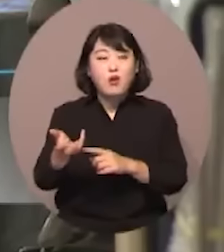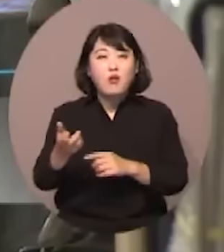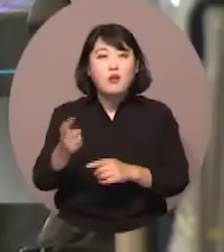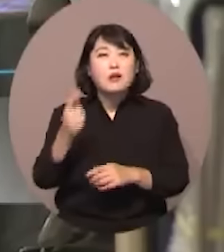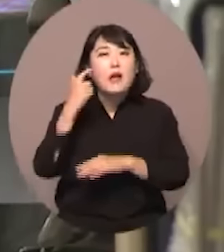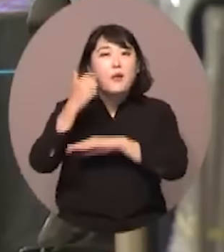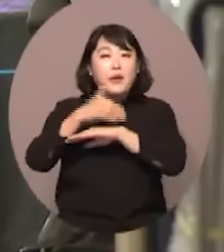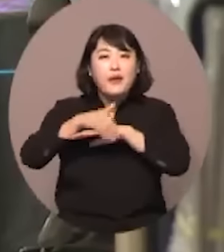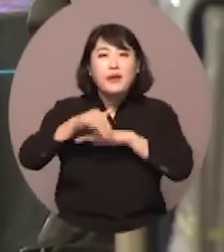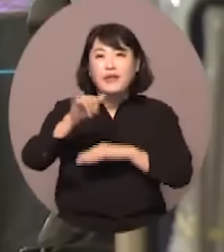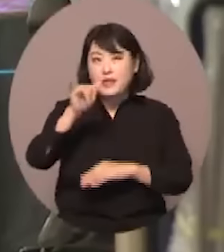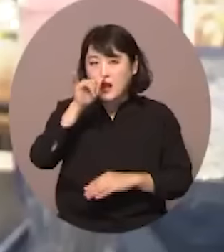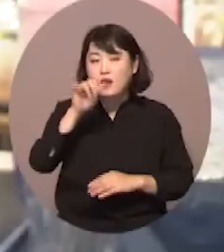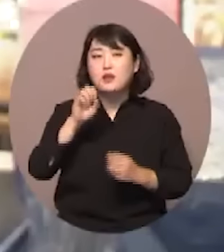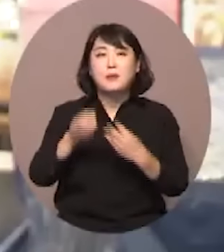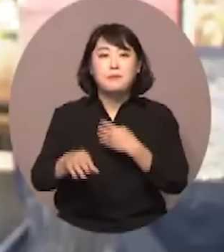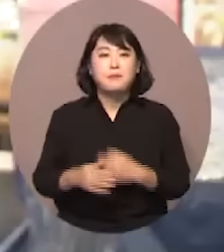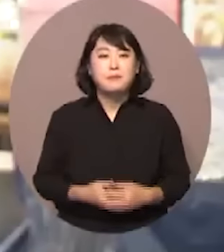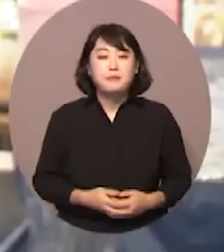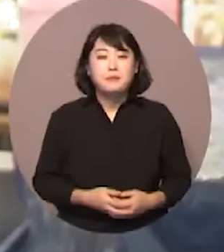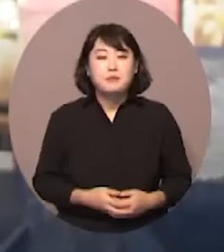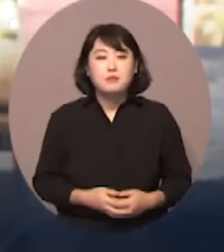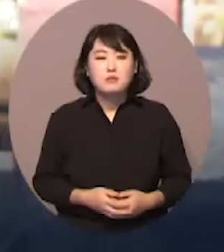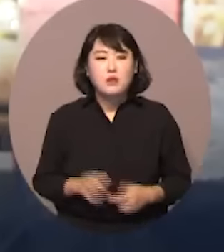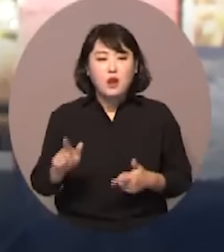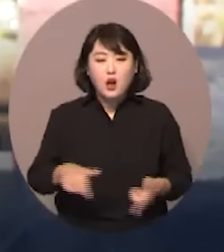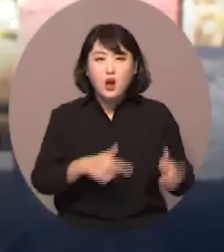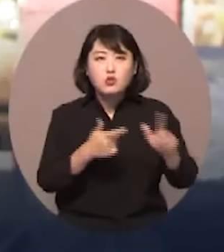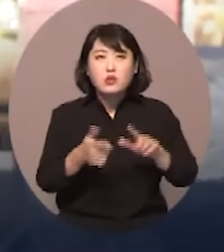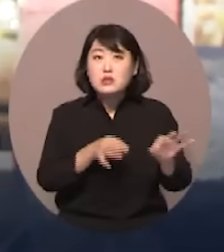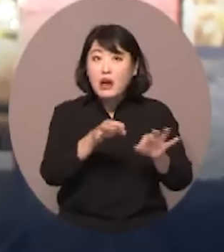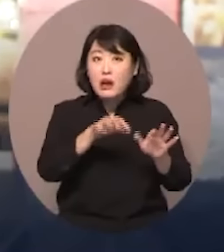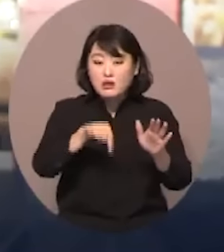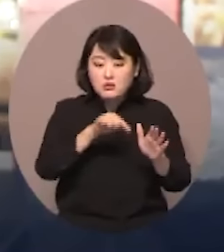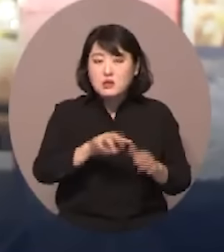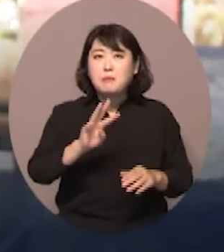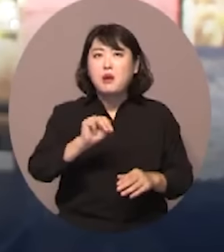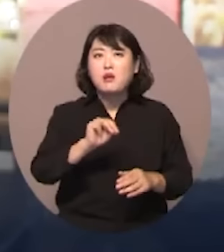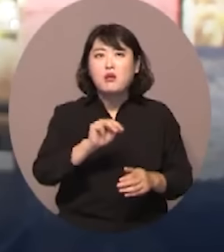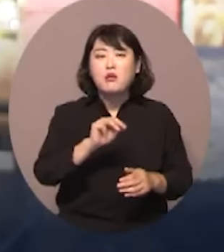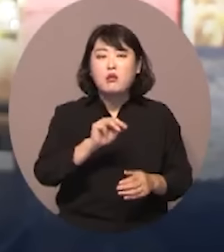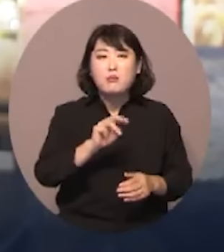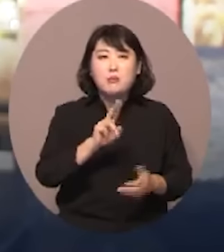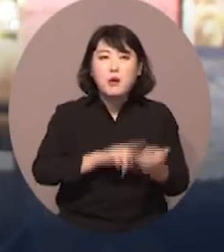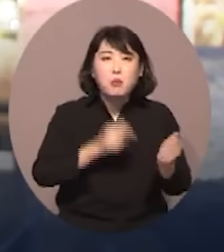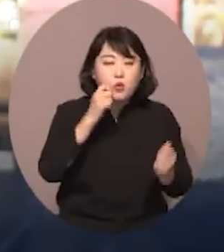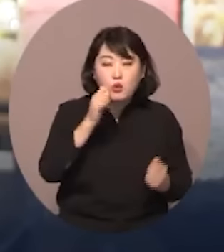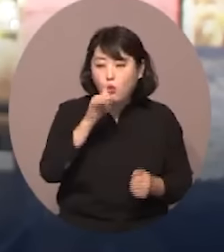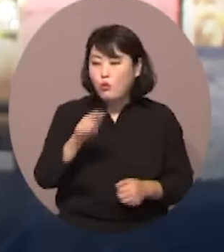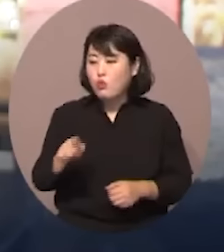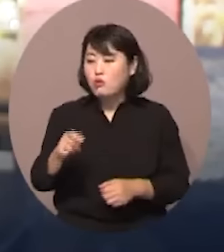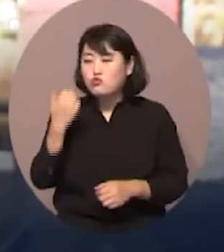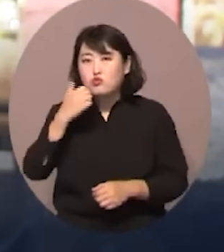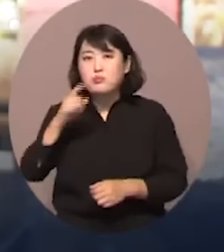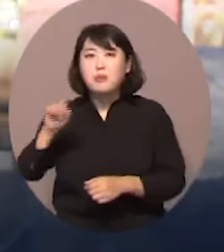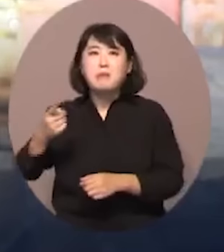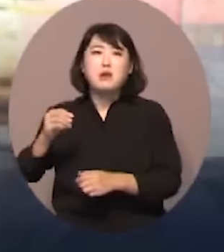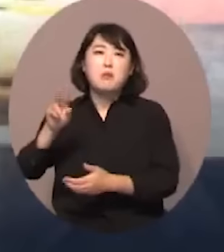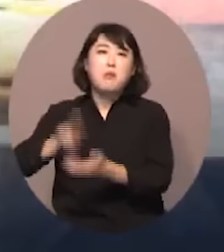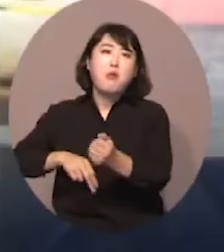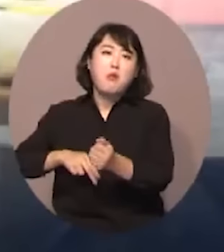생각이 있다고 말합니다. 하루에 3만 원도 못 파는 사람이 있는가 하면 하루에 100만 원도 파는 사람이